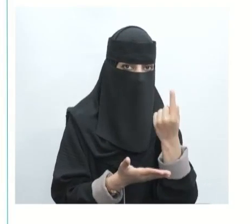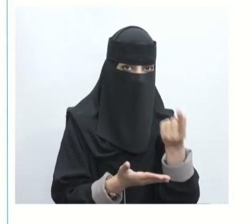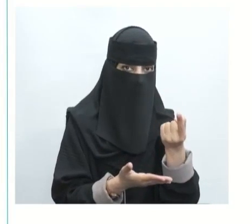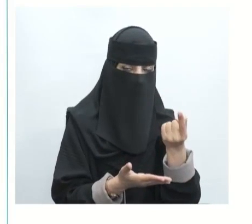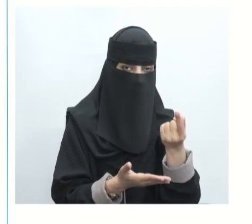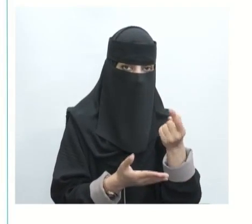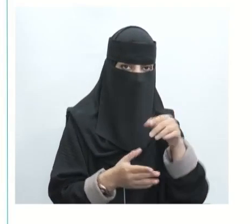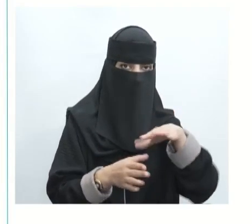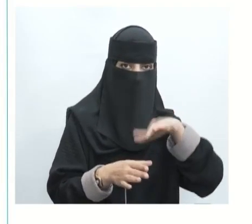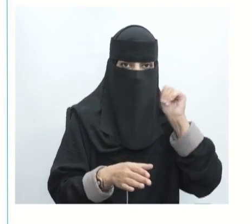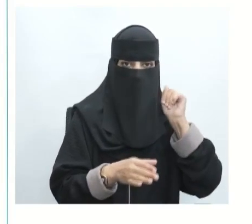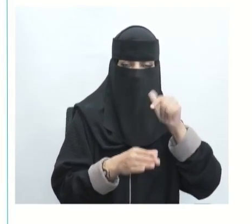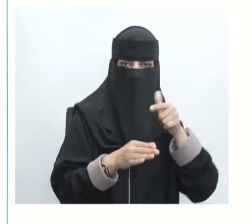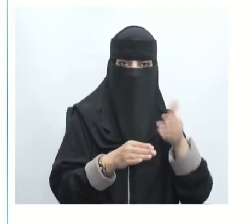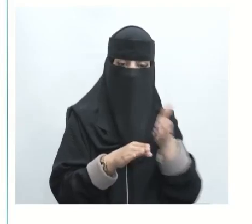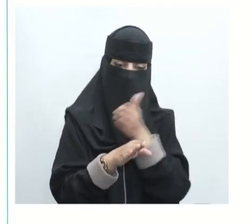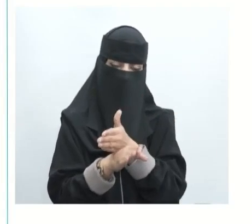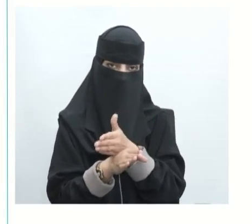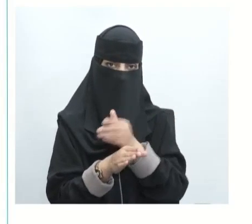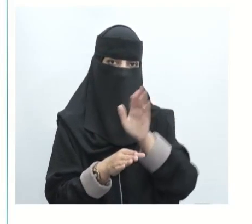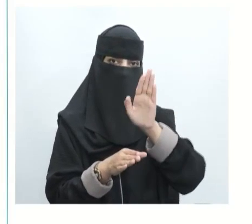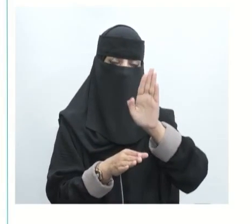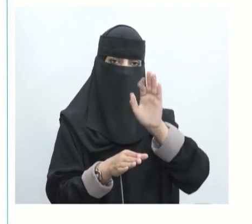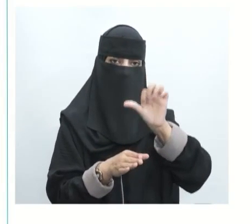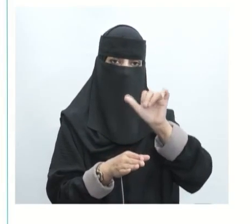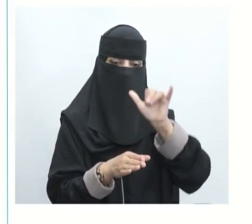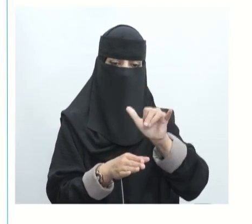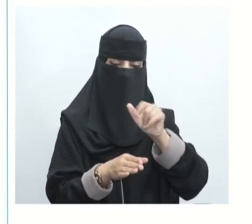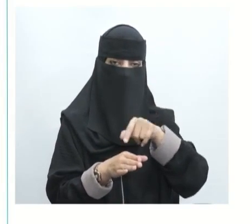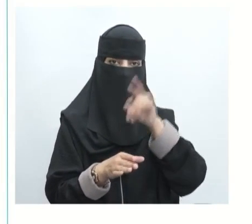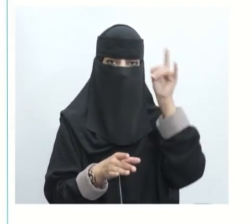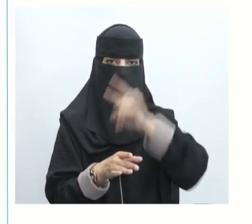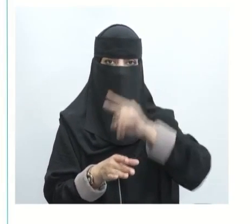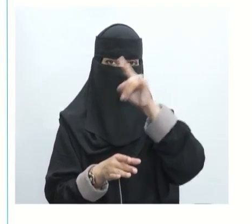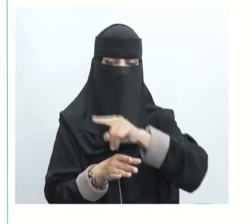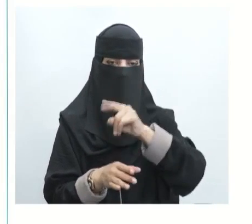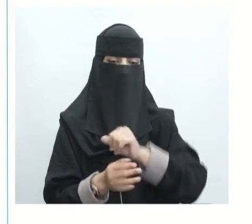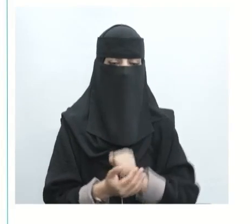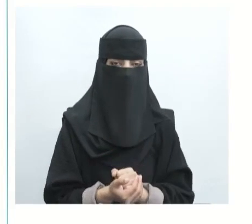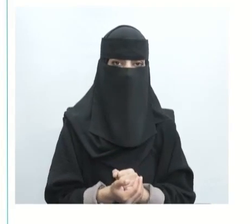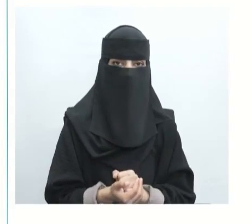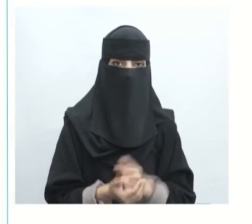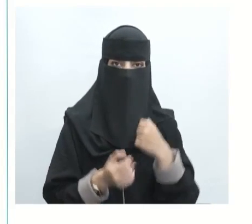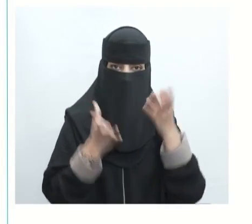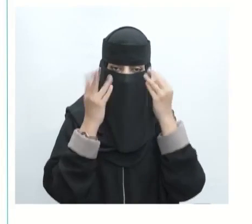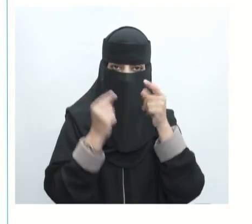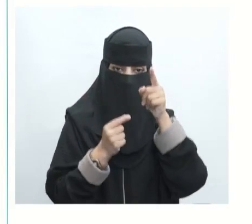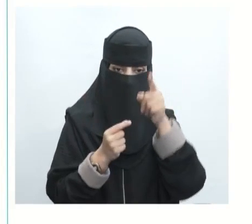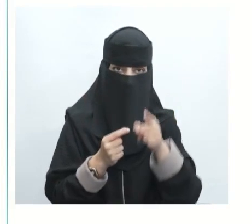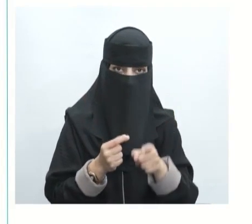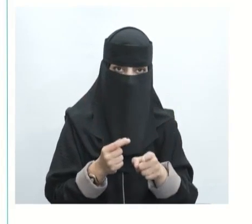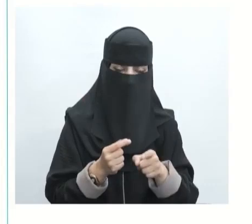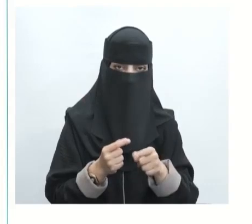من حكم ما قبل سوى، اللي هي وصول الطائرات. إذا نحن قد تعرفنا هنا